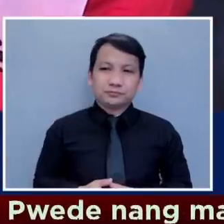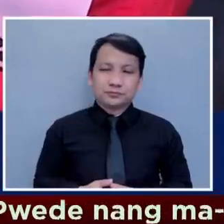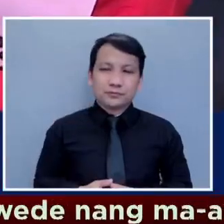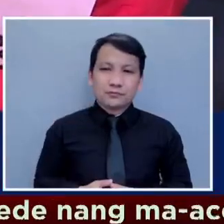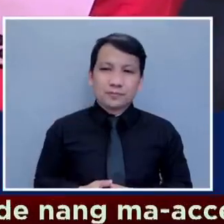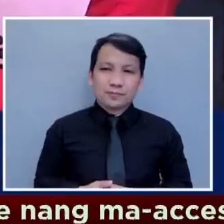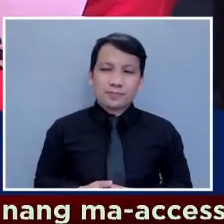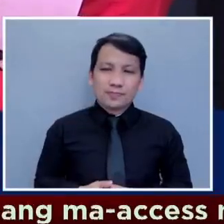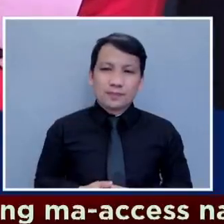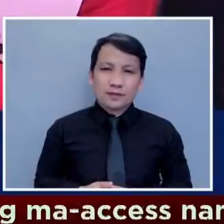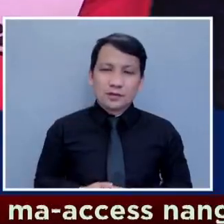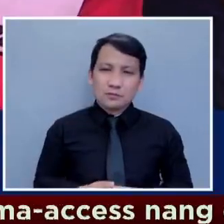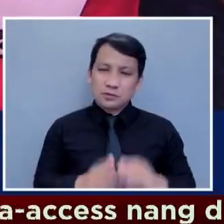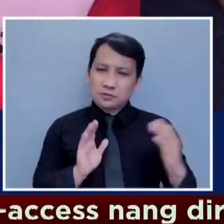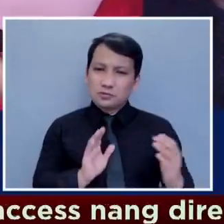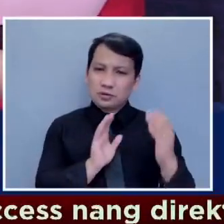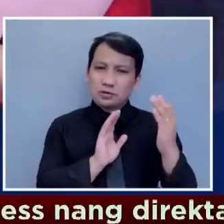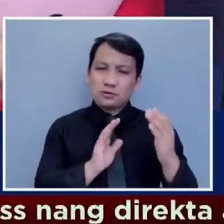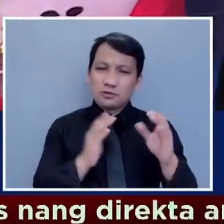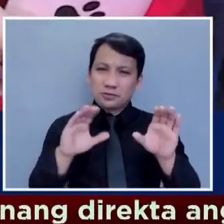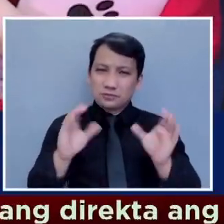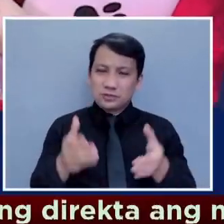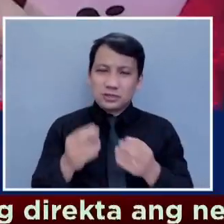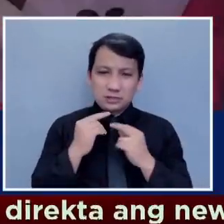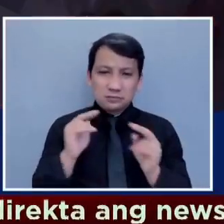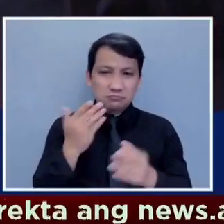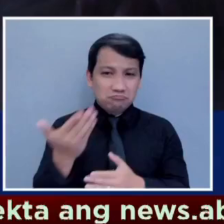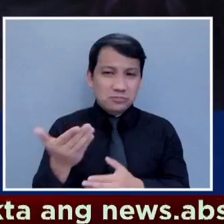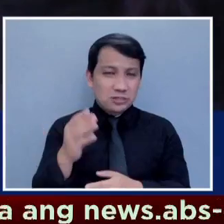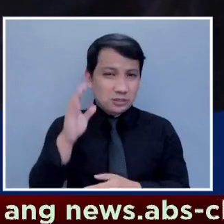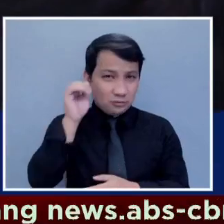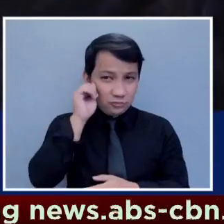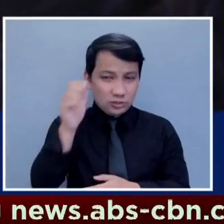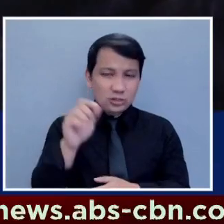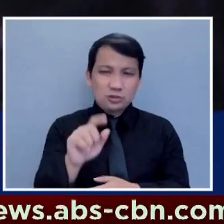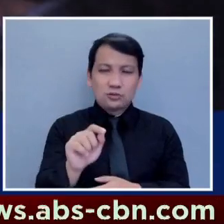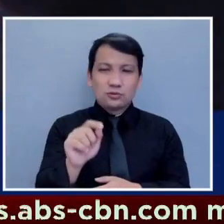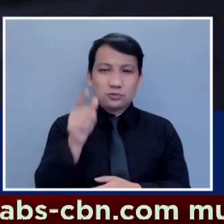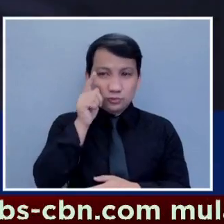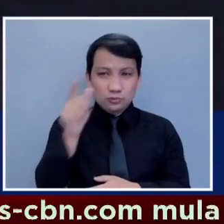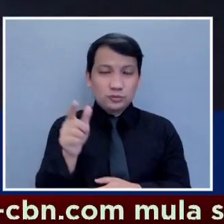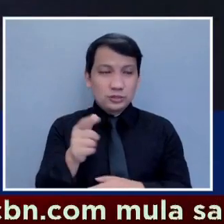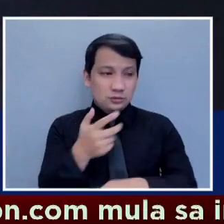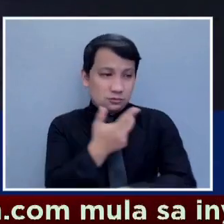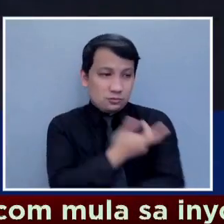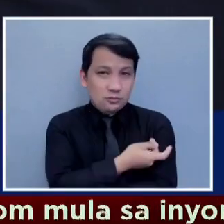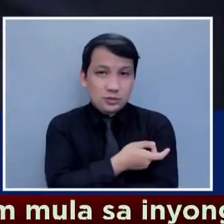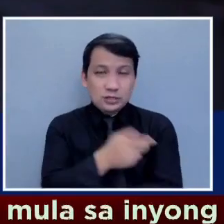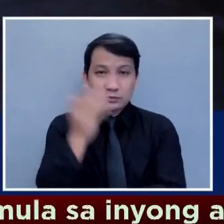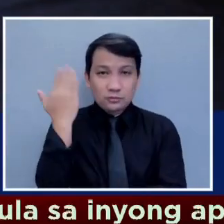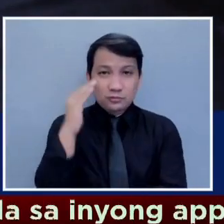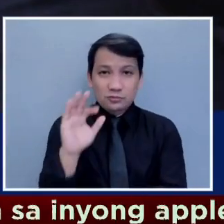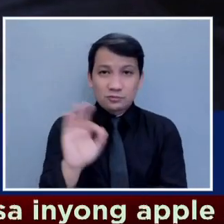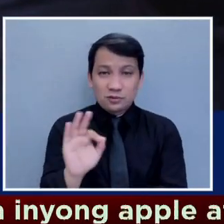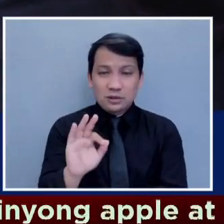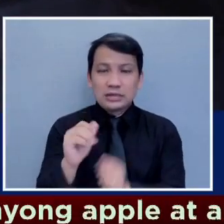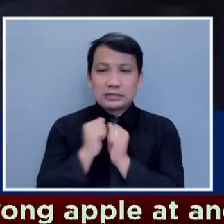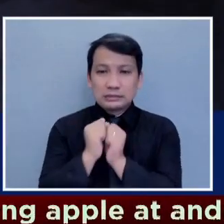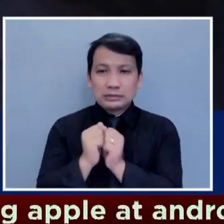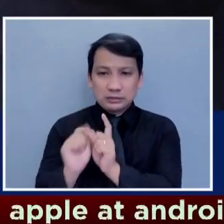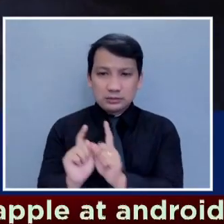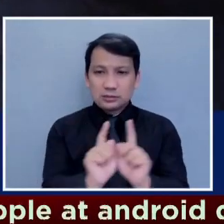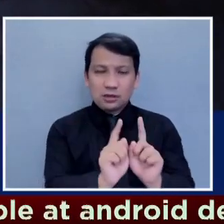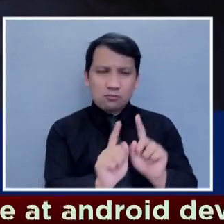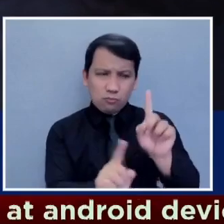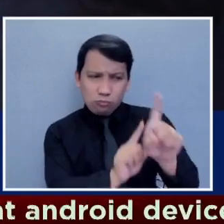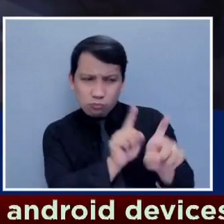Malapit nang mag face-to-face classes ang 15-anyos na apo ni Louie. Kaya nang magpabakuna siya noong Biyernes, isinabay na rin niya ang tanong sa mga health